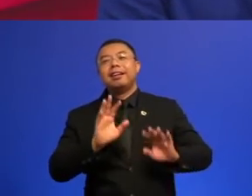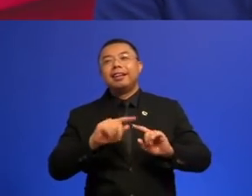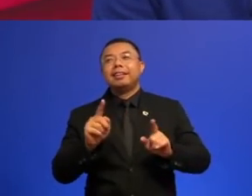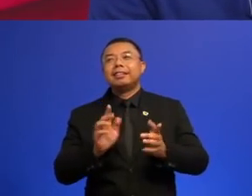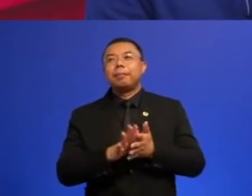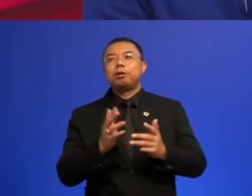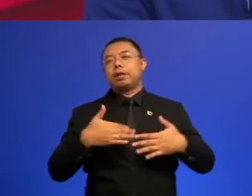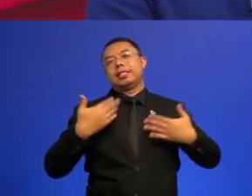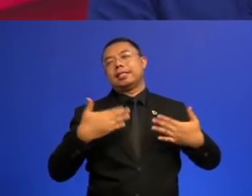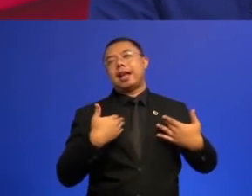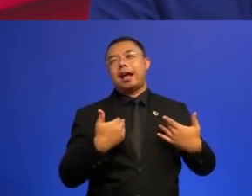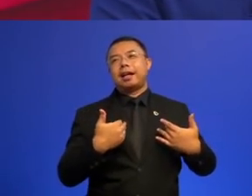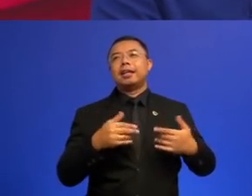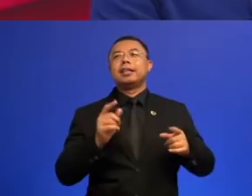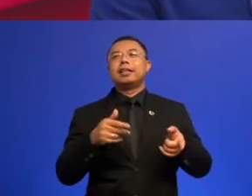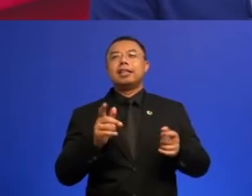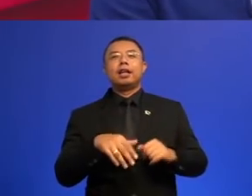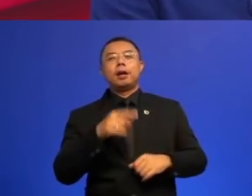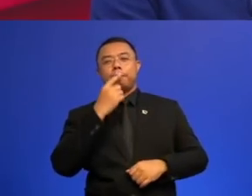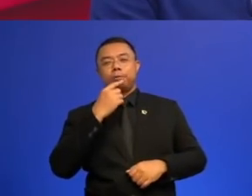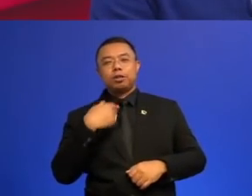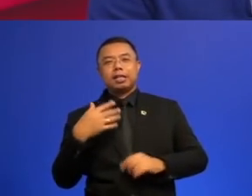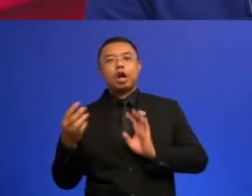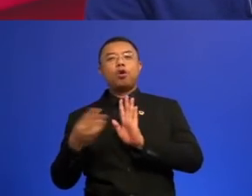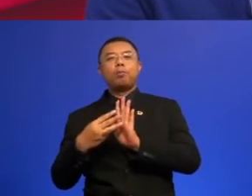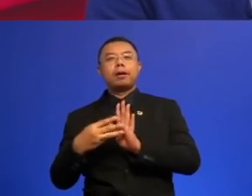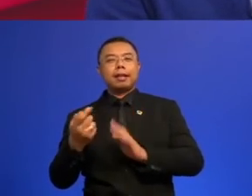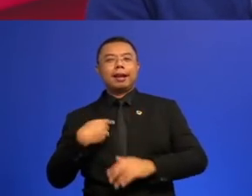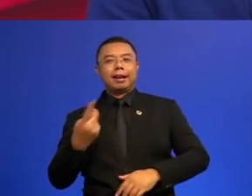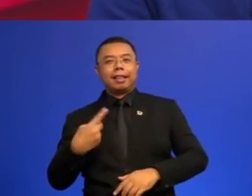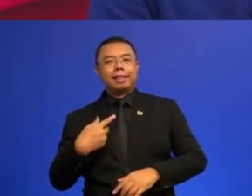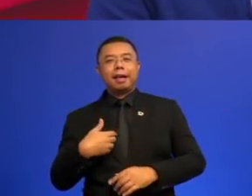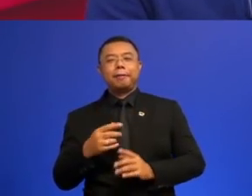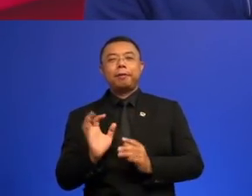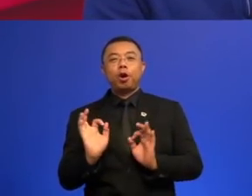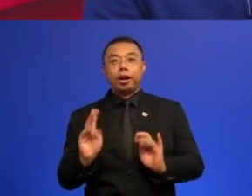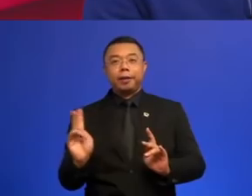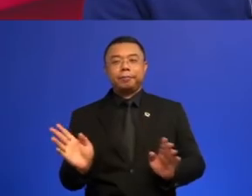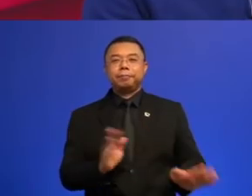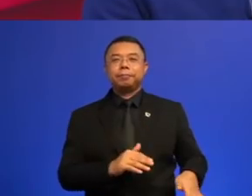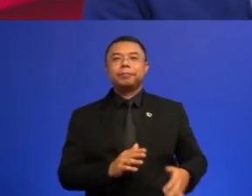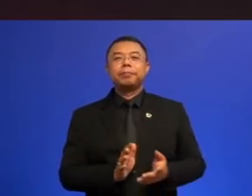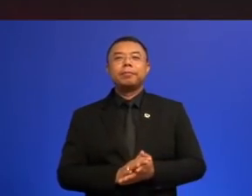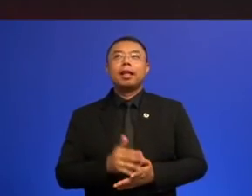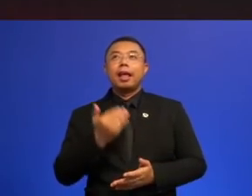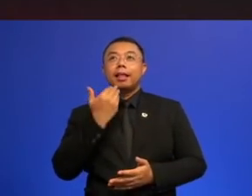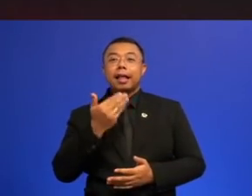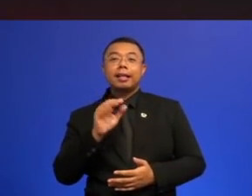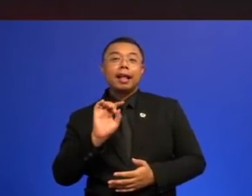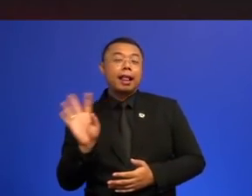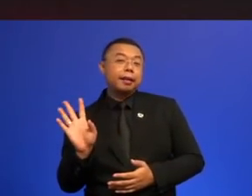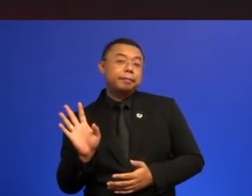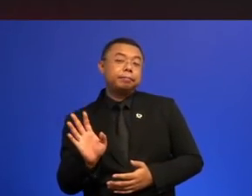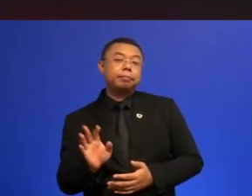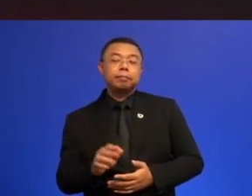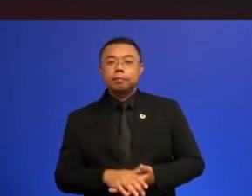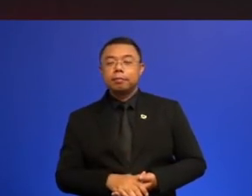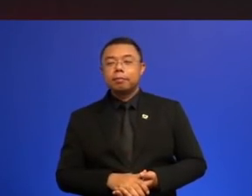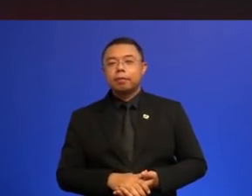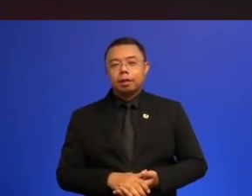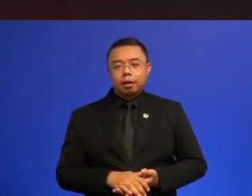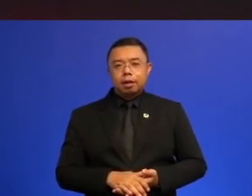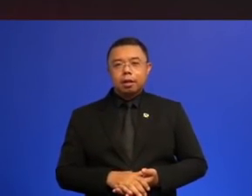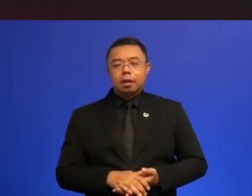dia udah seneng. Sekarang ya urusan sama kita aja, Truth ID. Oke, terus. Oke, pertanyaan berikutnya. Shalom Om